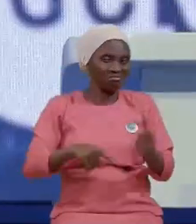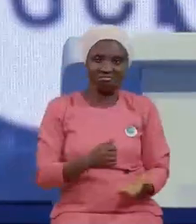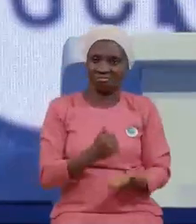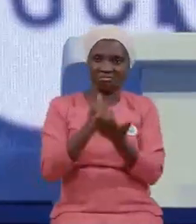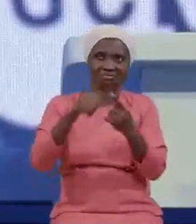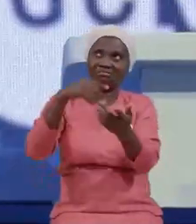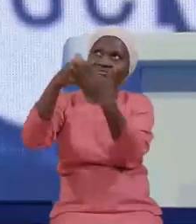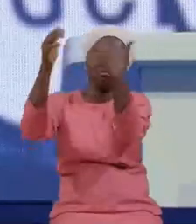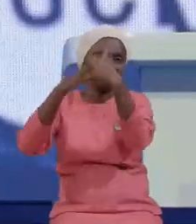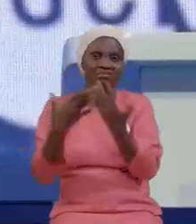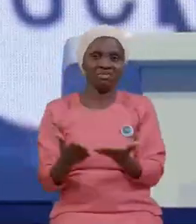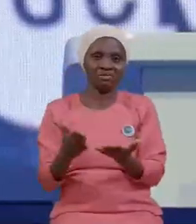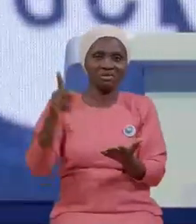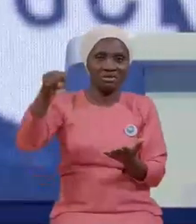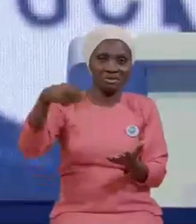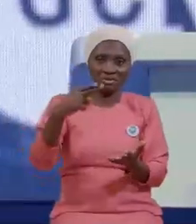au ciel.